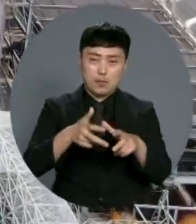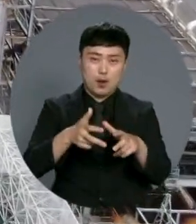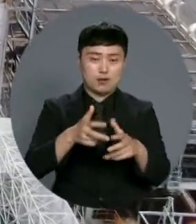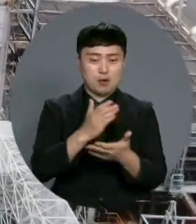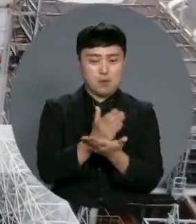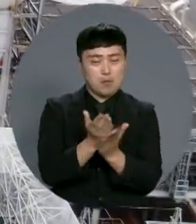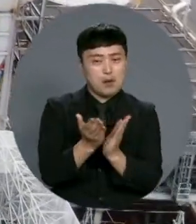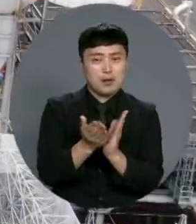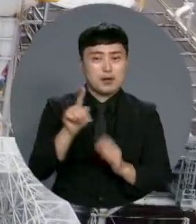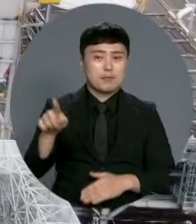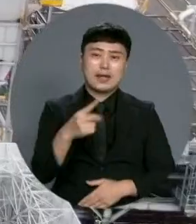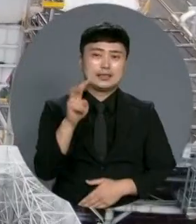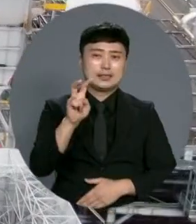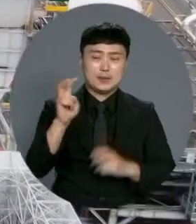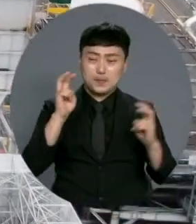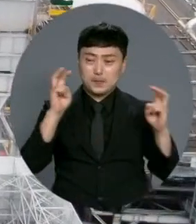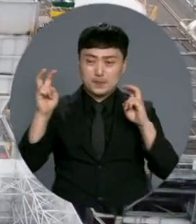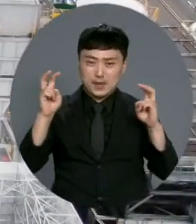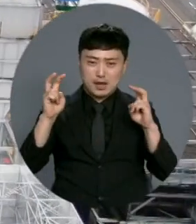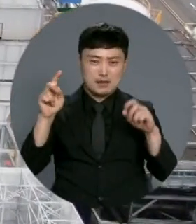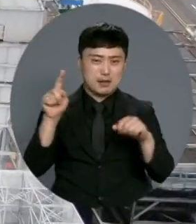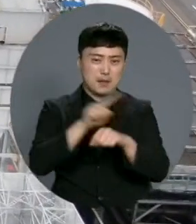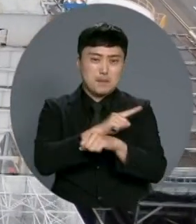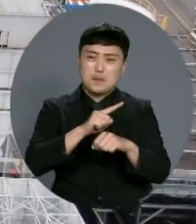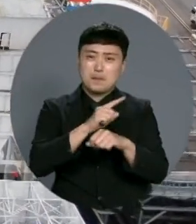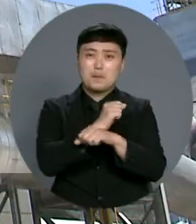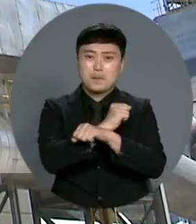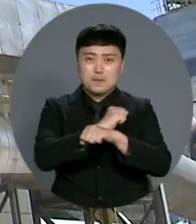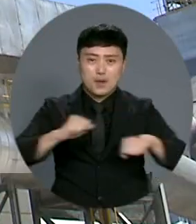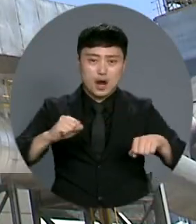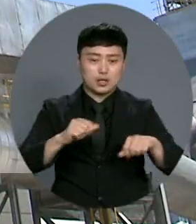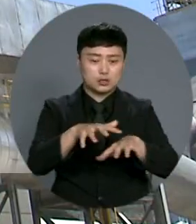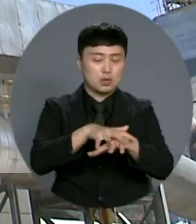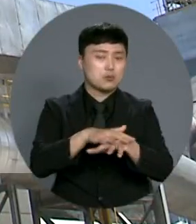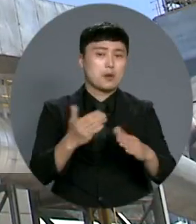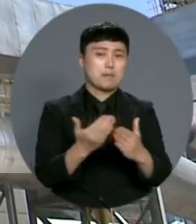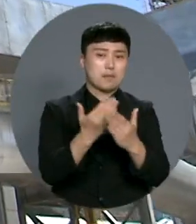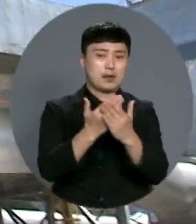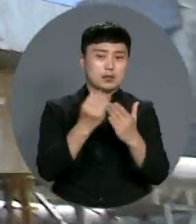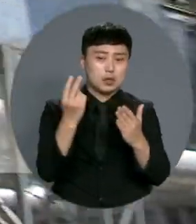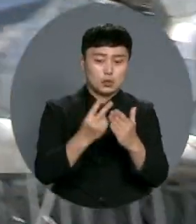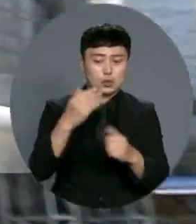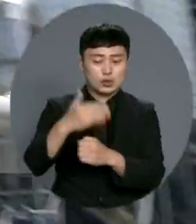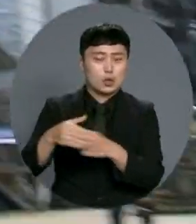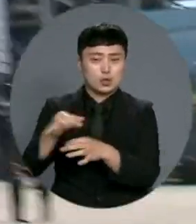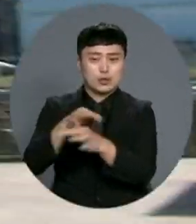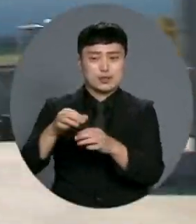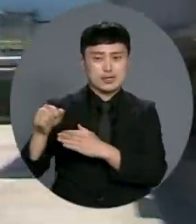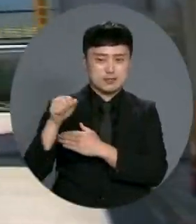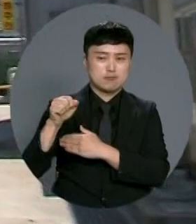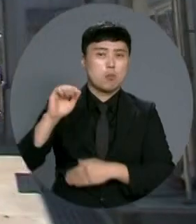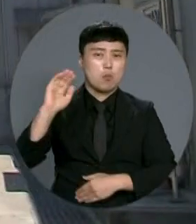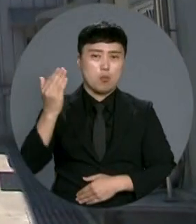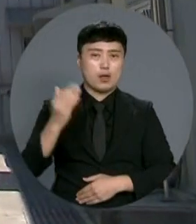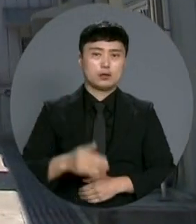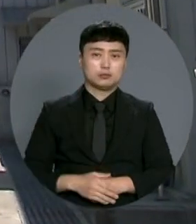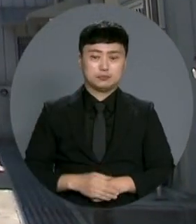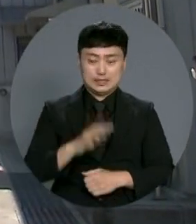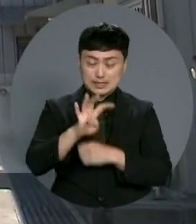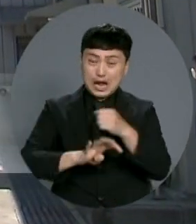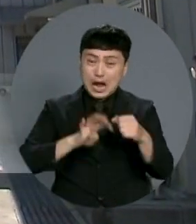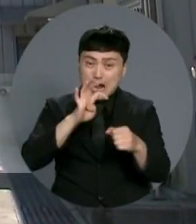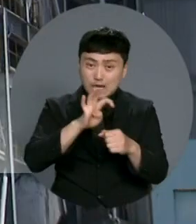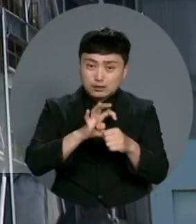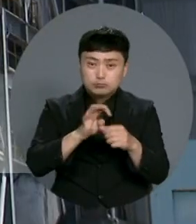개 업체가 입주한 세계 최대 규모로 섬유산업 발전과 함께 대구 경제를 이끌었습니다. 하지만 조성 후 40년이